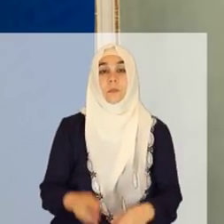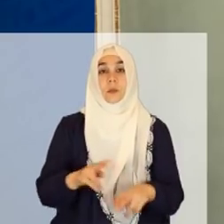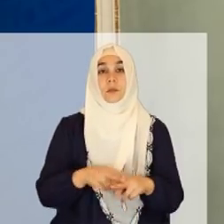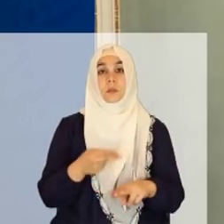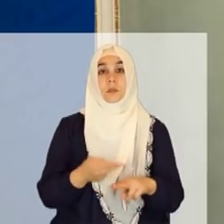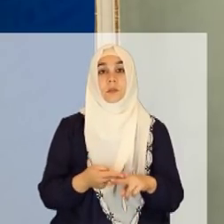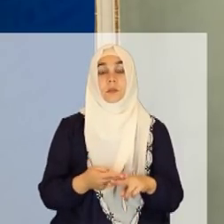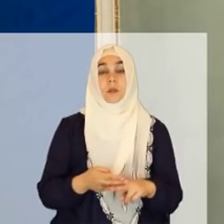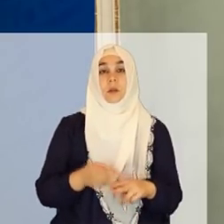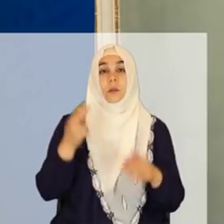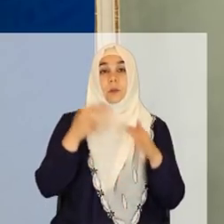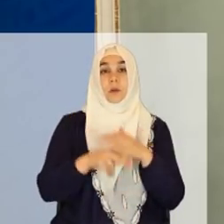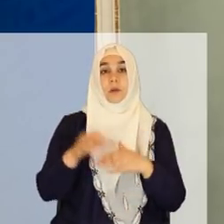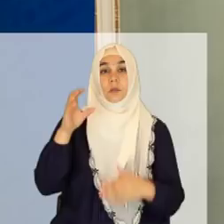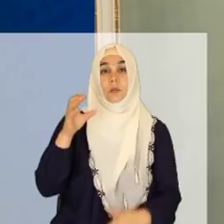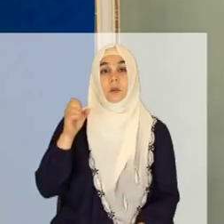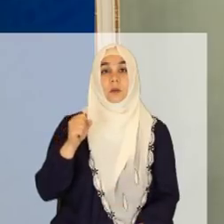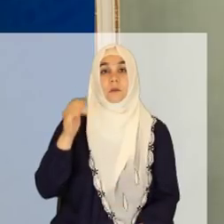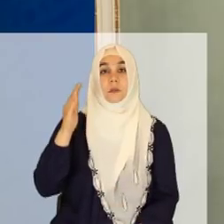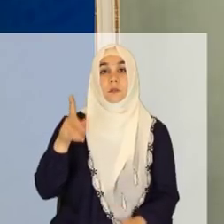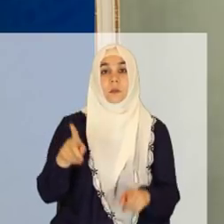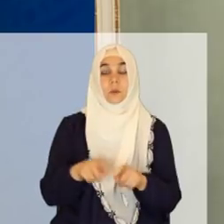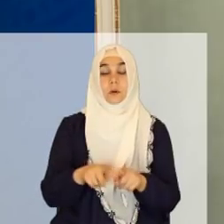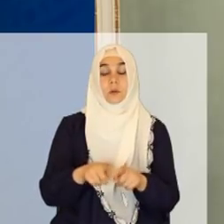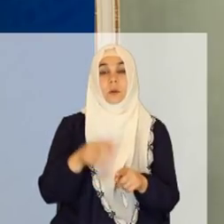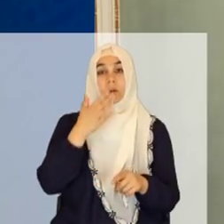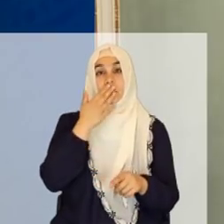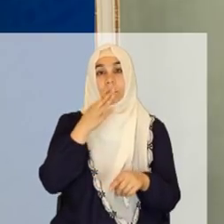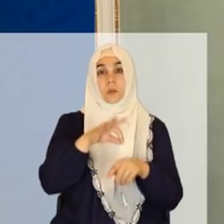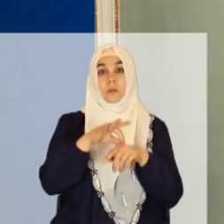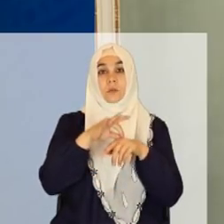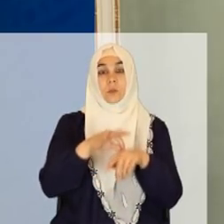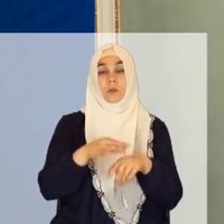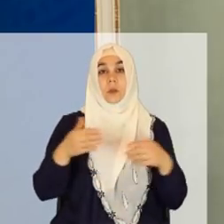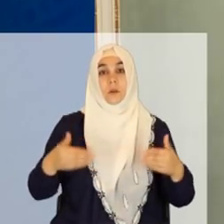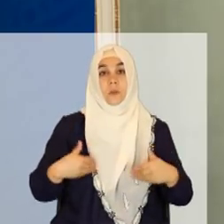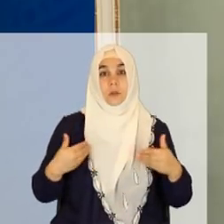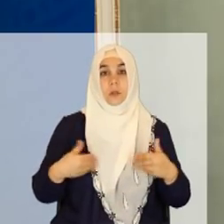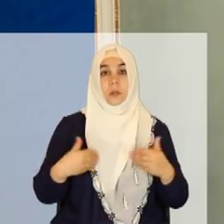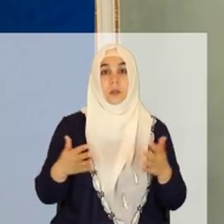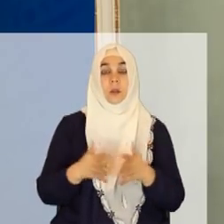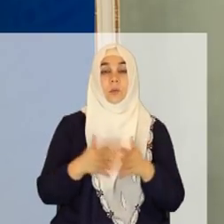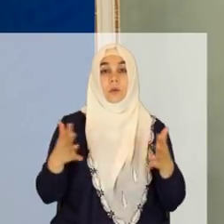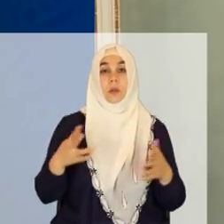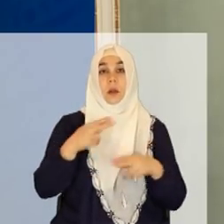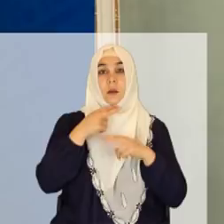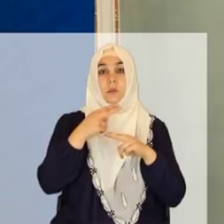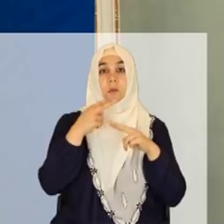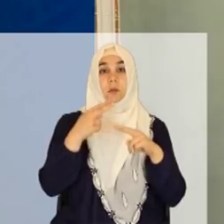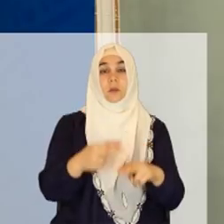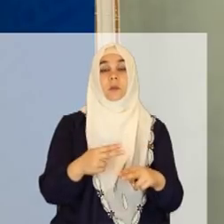Shuningdek, payg'ambarimiz alayhisolatu vasallam ham ro'zani foydalarini,